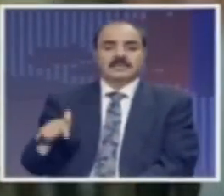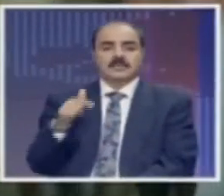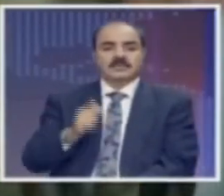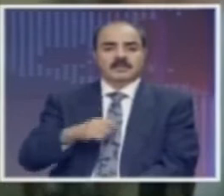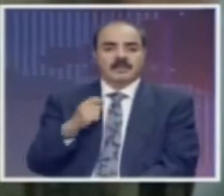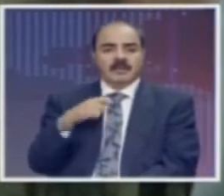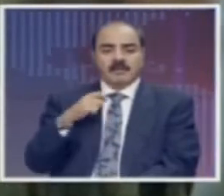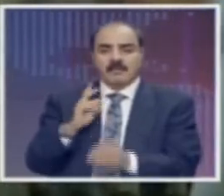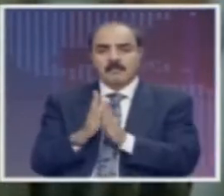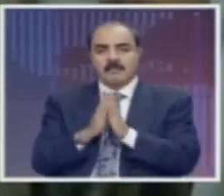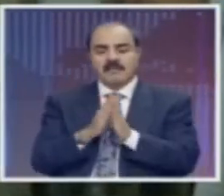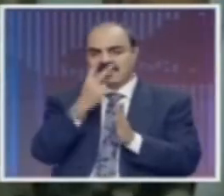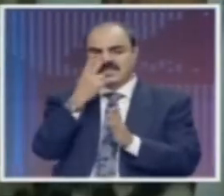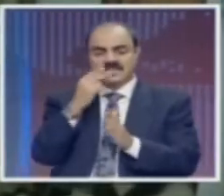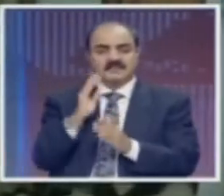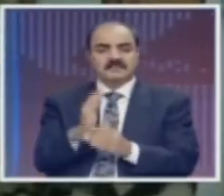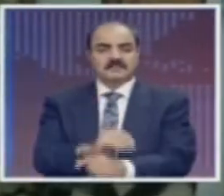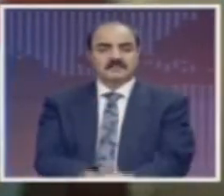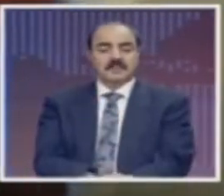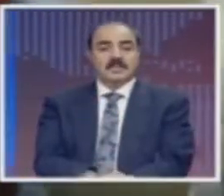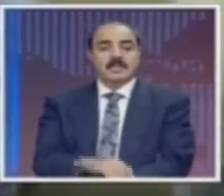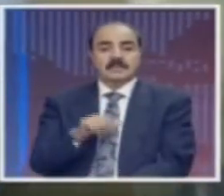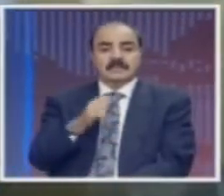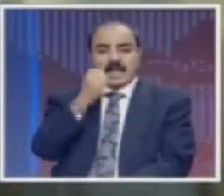2,170,066 حكما قضائيا، من بينها